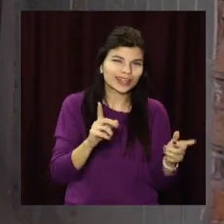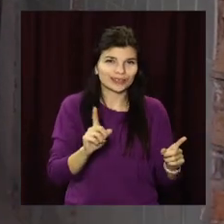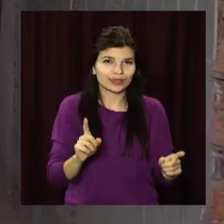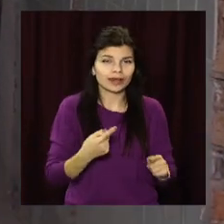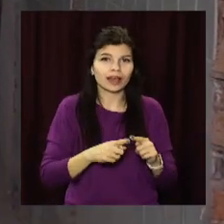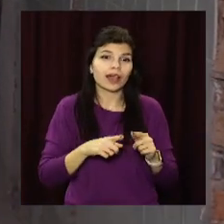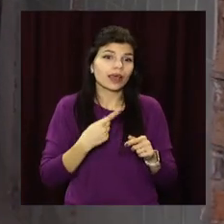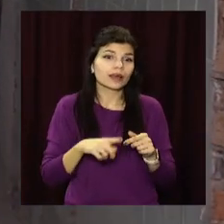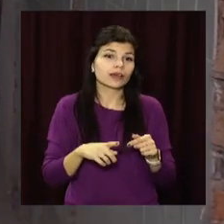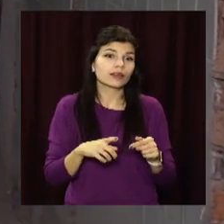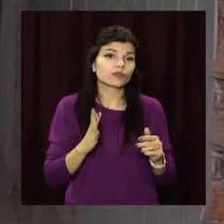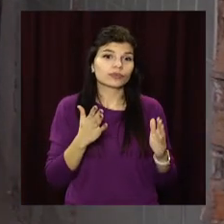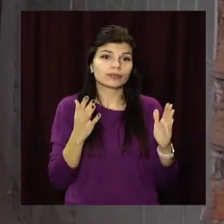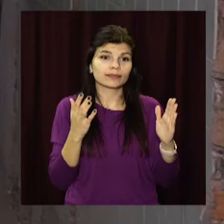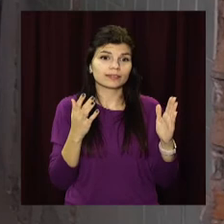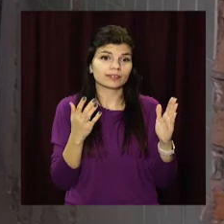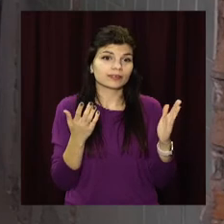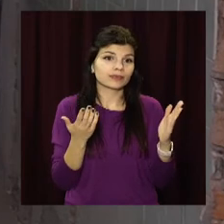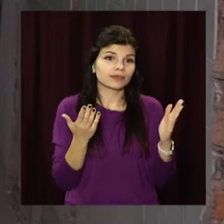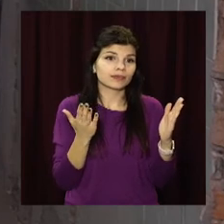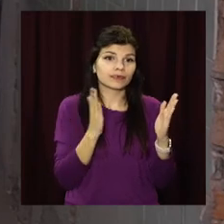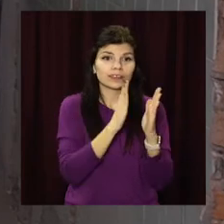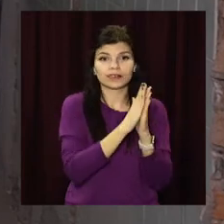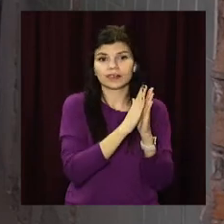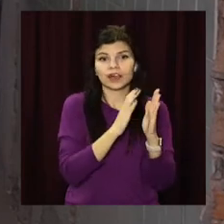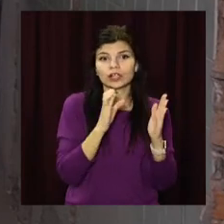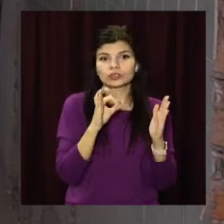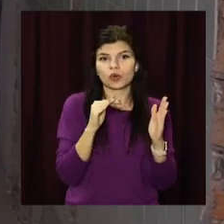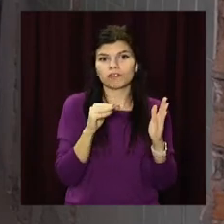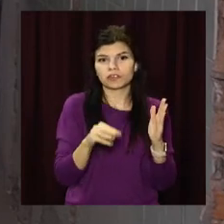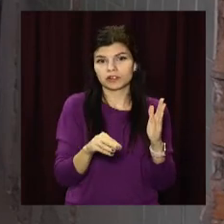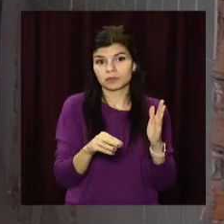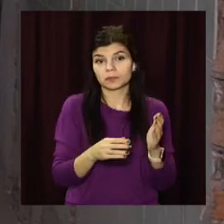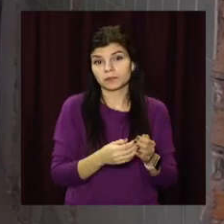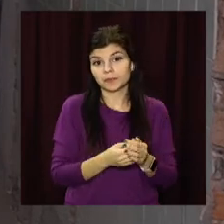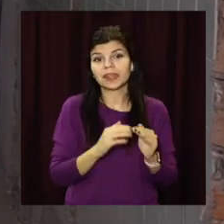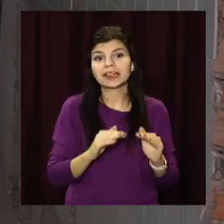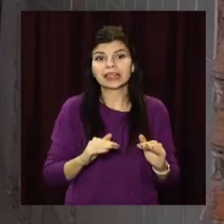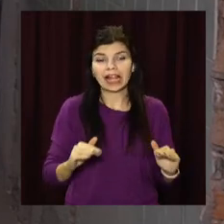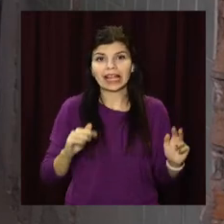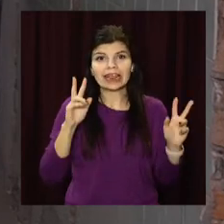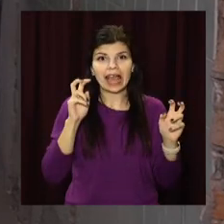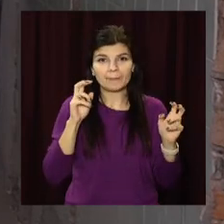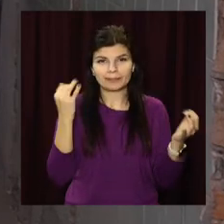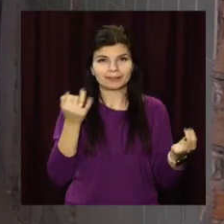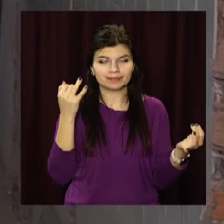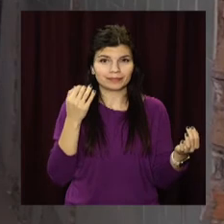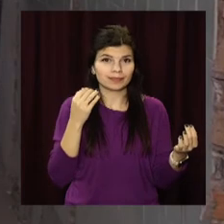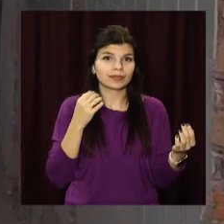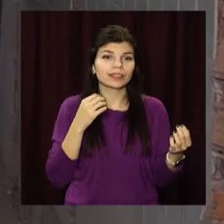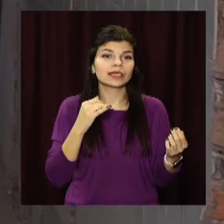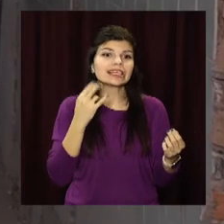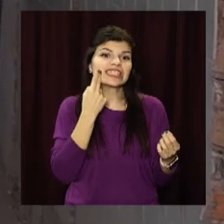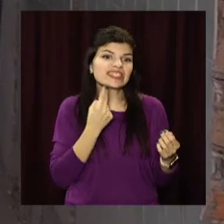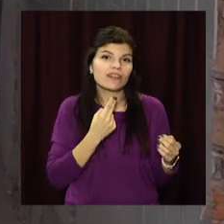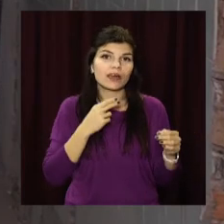с вставками из рассов таких, тоже на детские темы. И цветные полы,